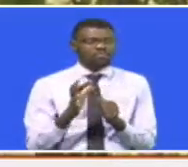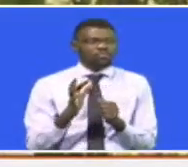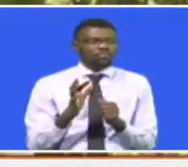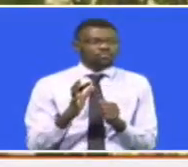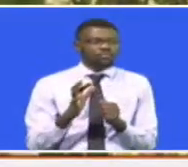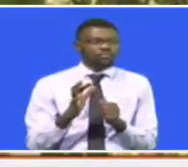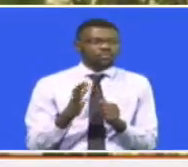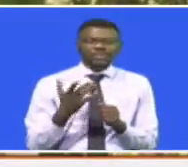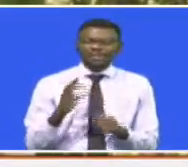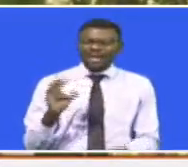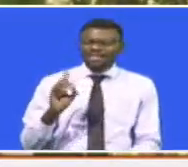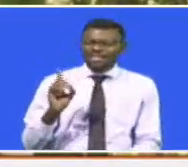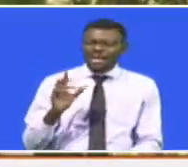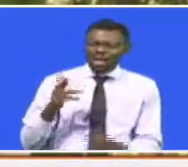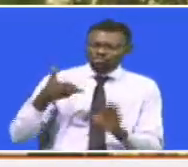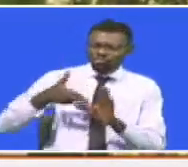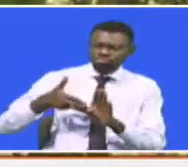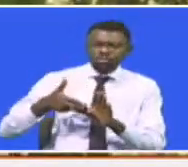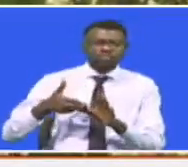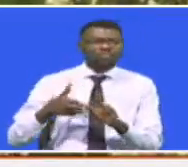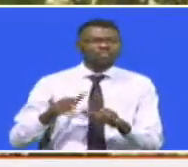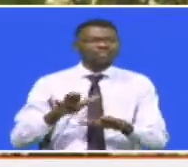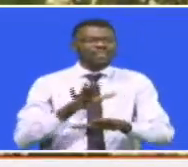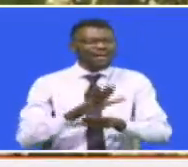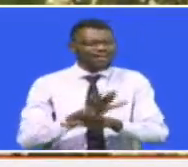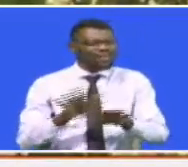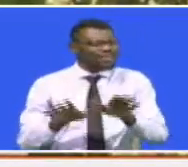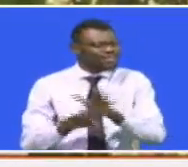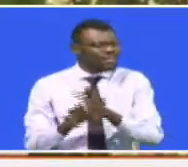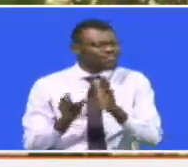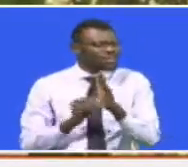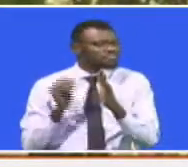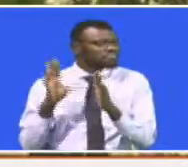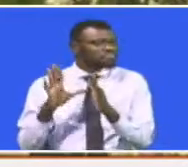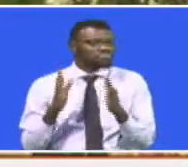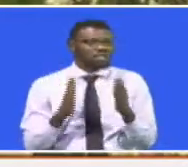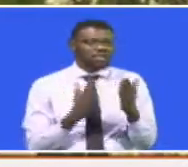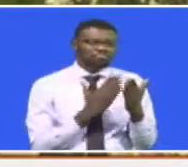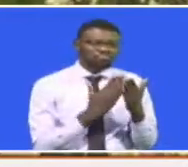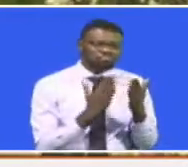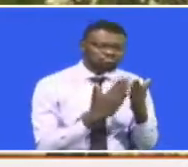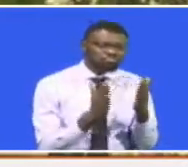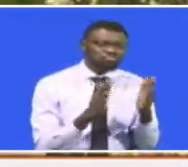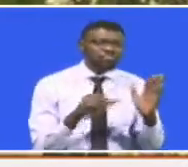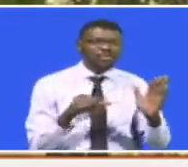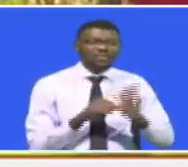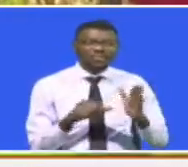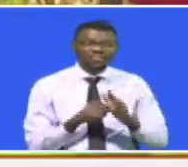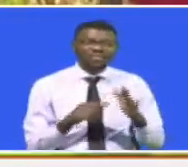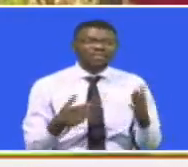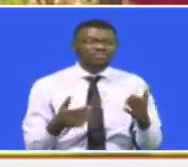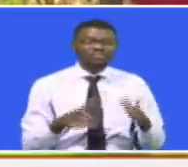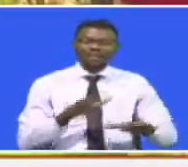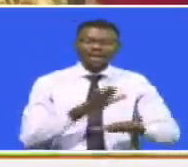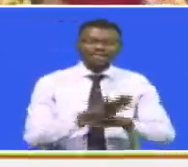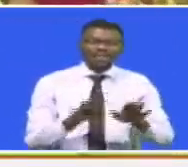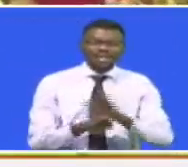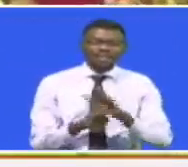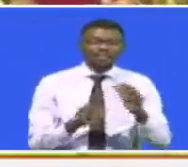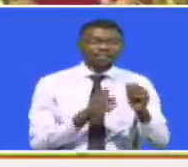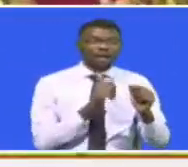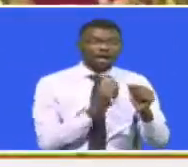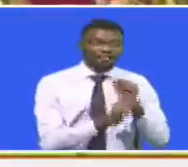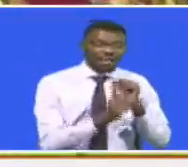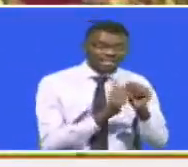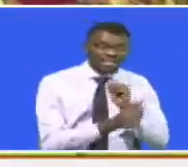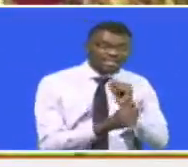So kila kitu imepanda, kama ni matatu hivyo, kama ni mashine ya kuendesha, kama ni mambo ya tractor na mambo ya kulima. Maize import has